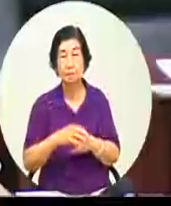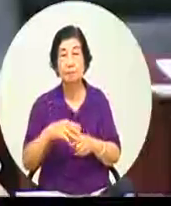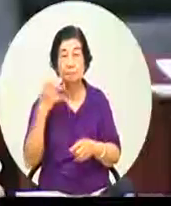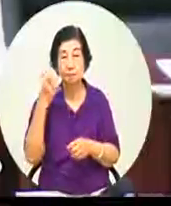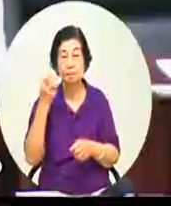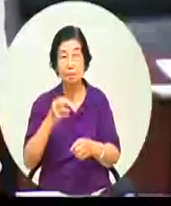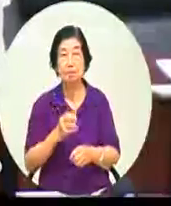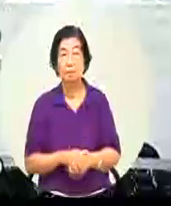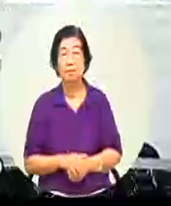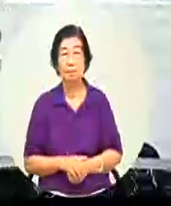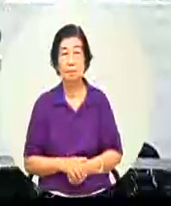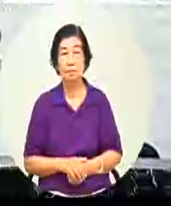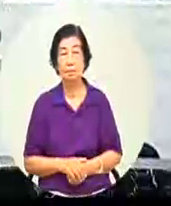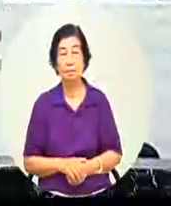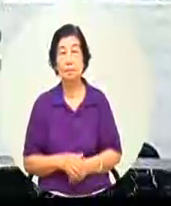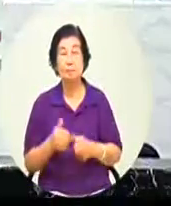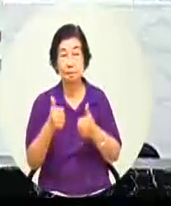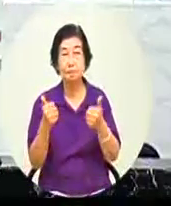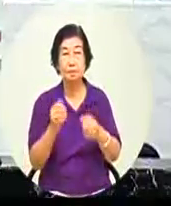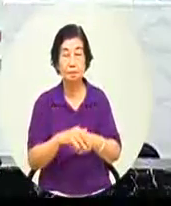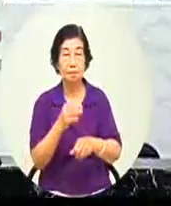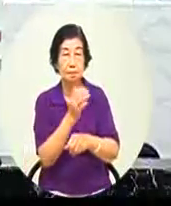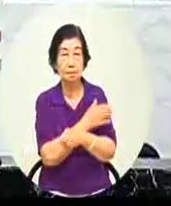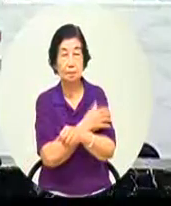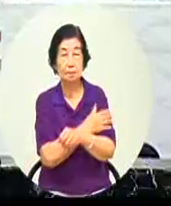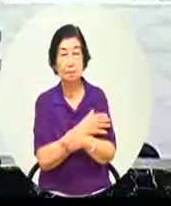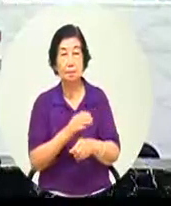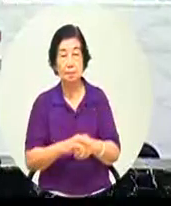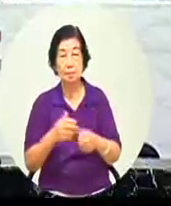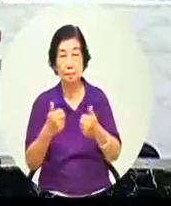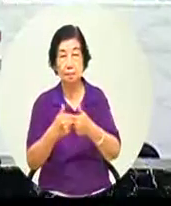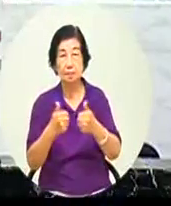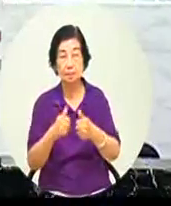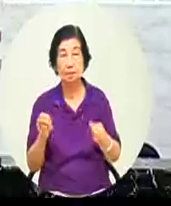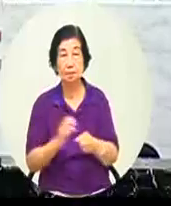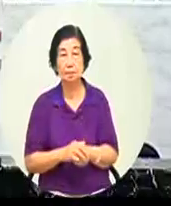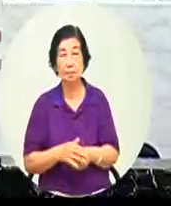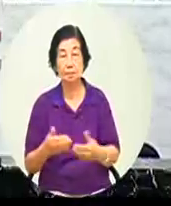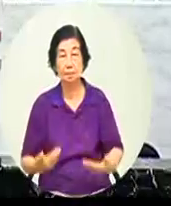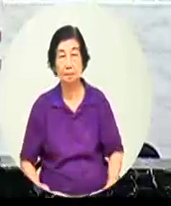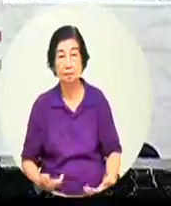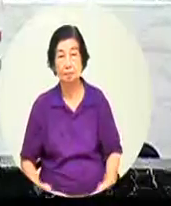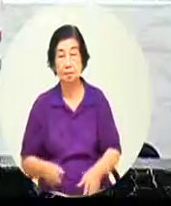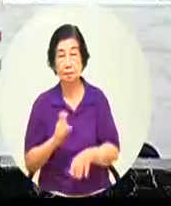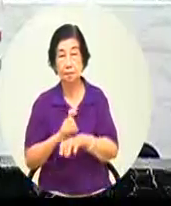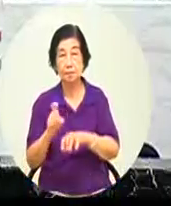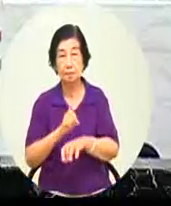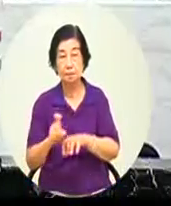好，谢谢陈丽娜议员的质询。那我们休息十分钟。